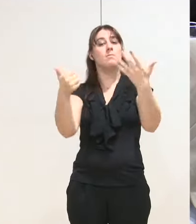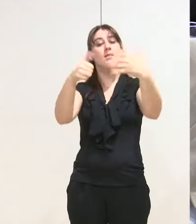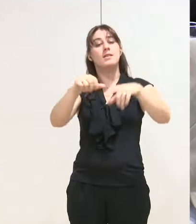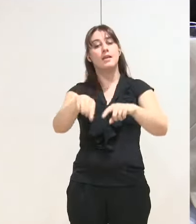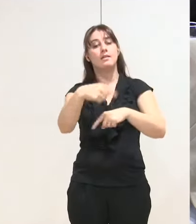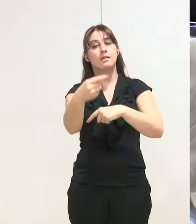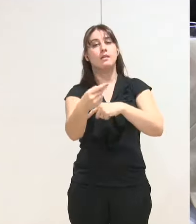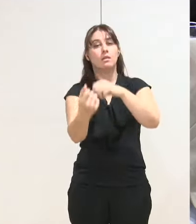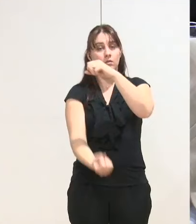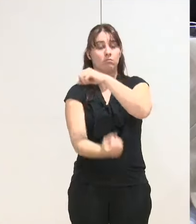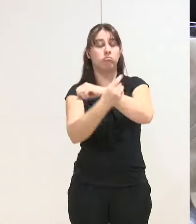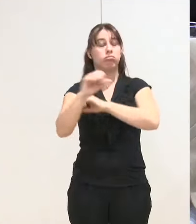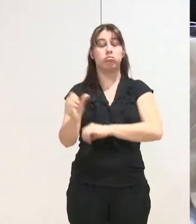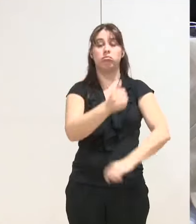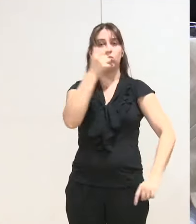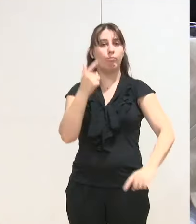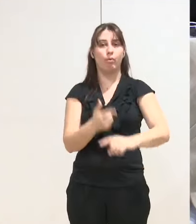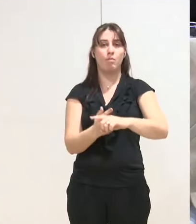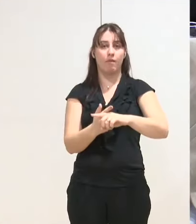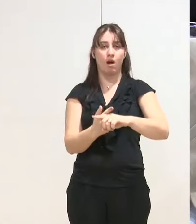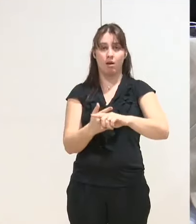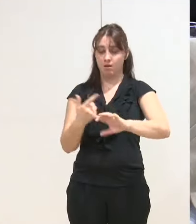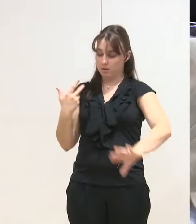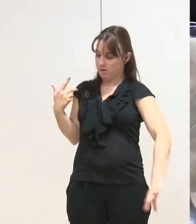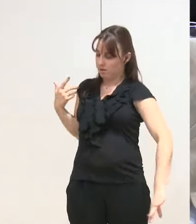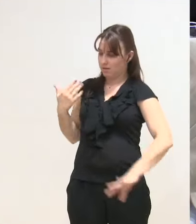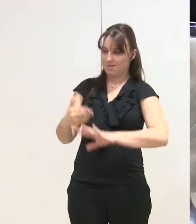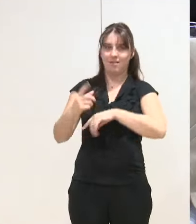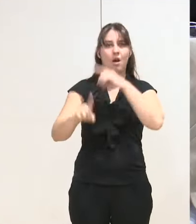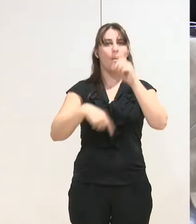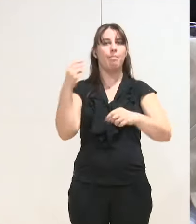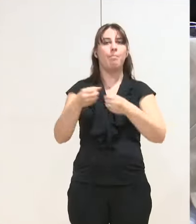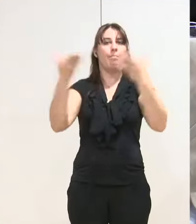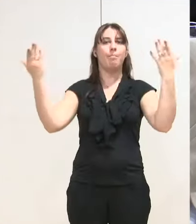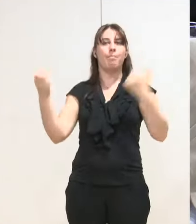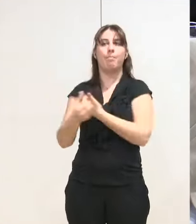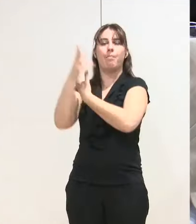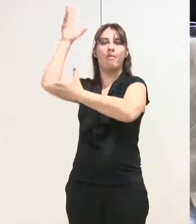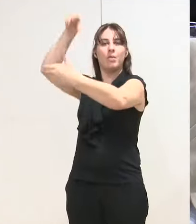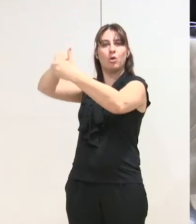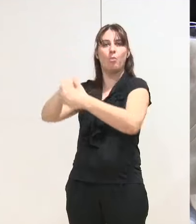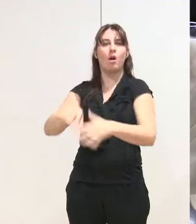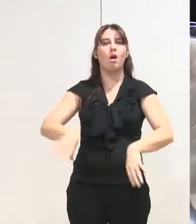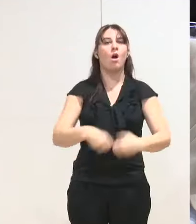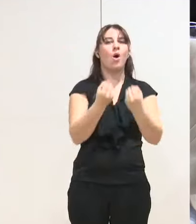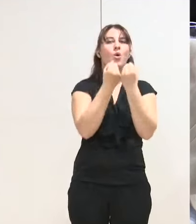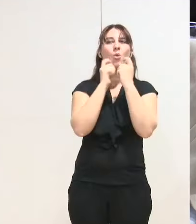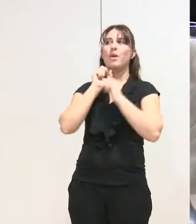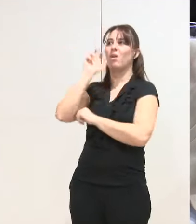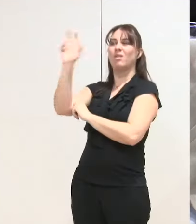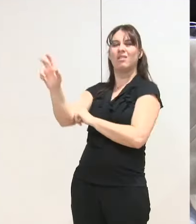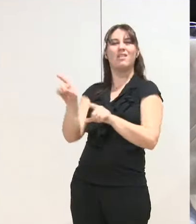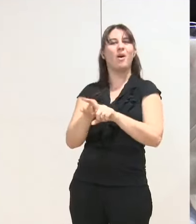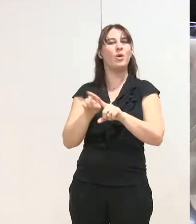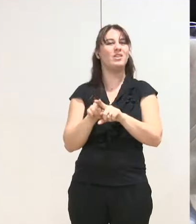première fois apparaître l'impact du passage à la métropole et des transferts de compétences qui seront fait rappelons-le